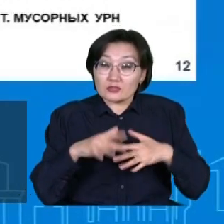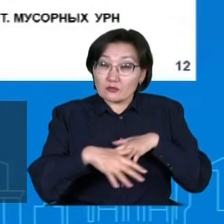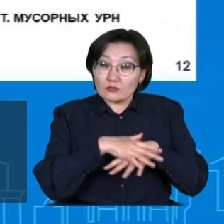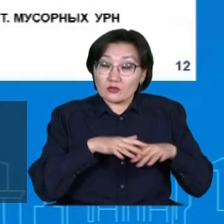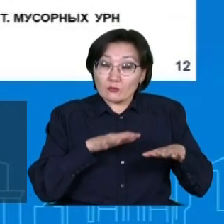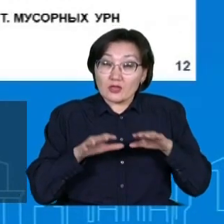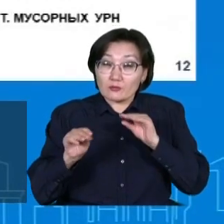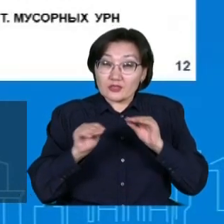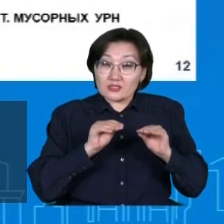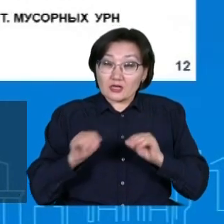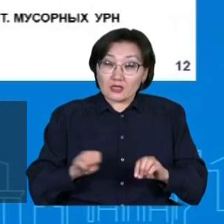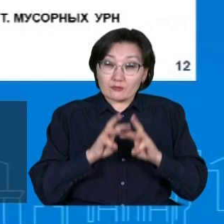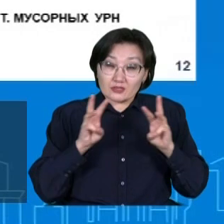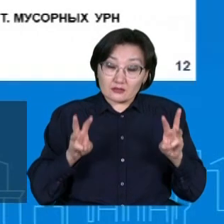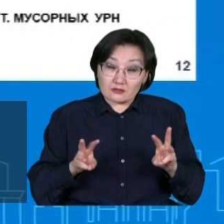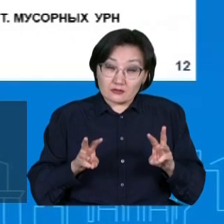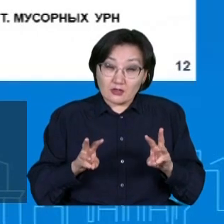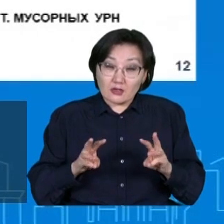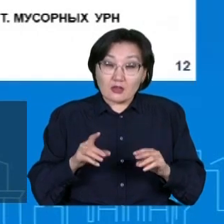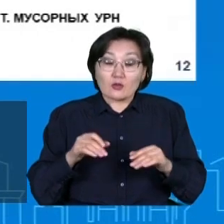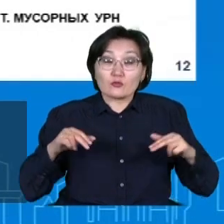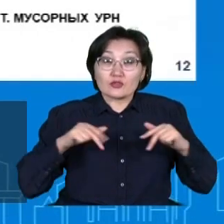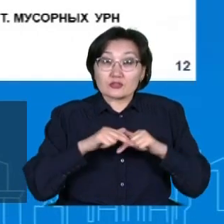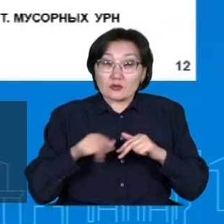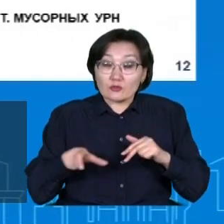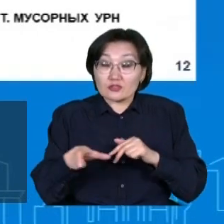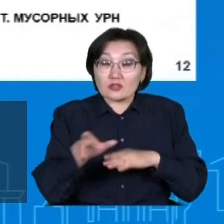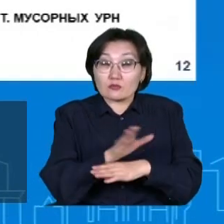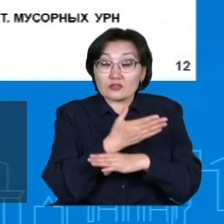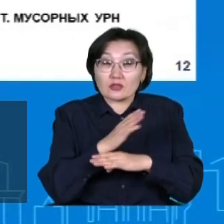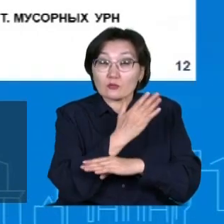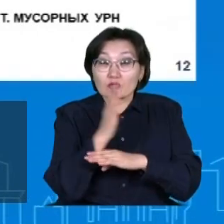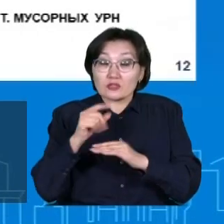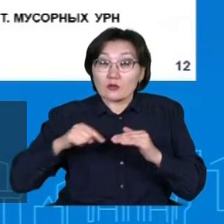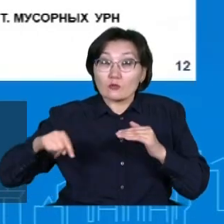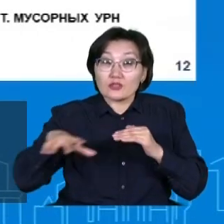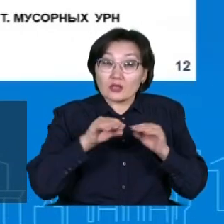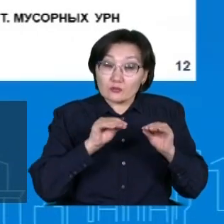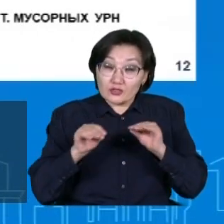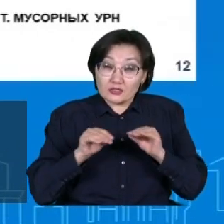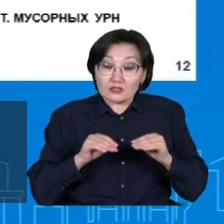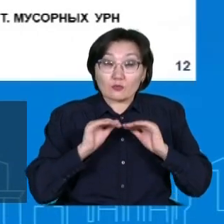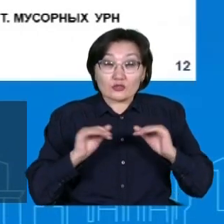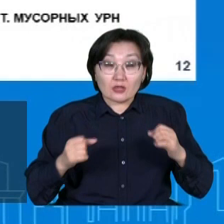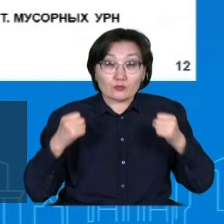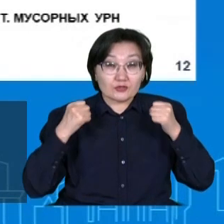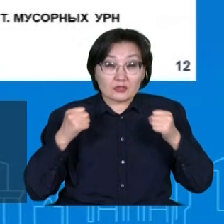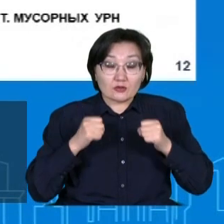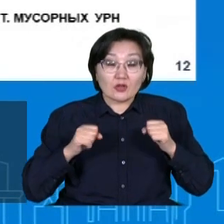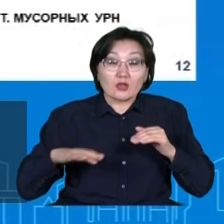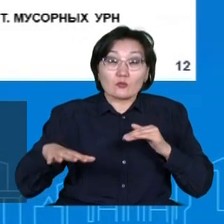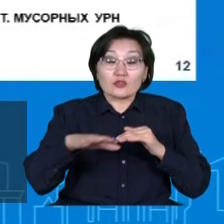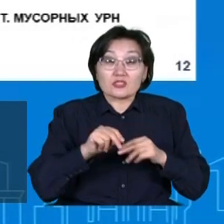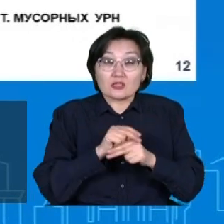кеңістердің абаттандыруын қамтиды. Жаяу жүріп серуендеуге және саябақ аймақтарын жайластыру, балалар спорт алаңдарын жөндеу